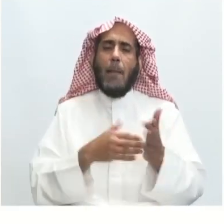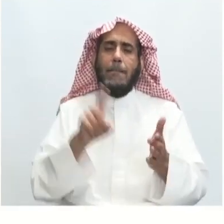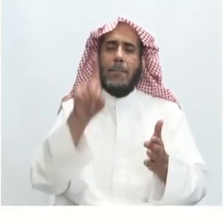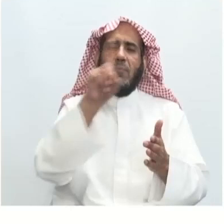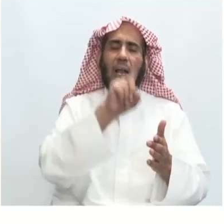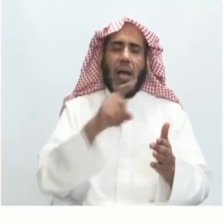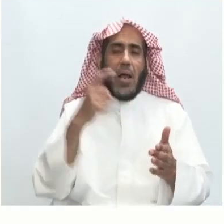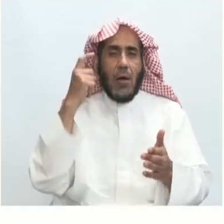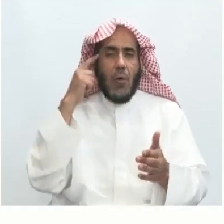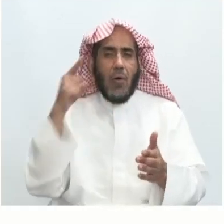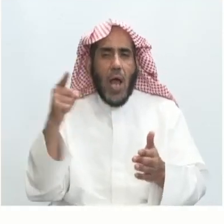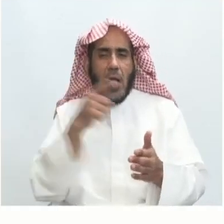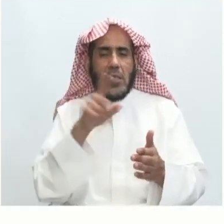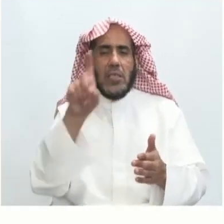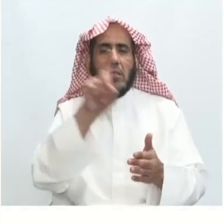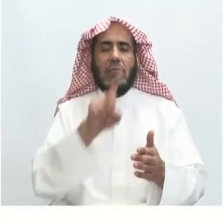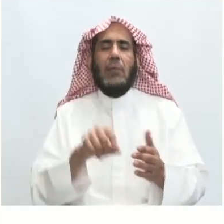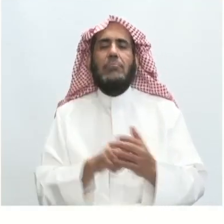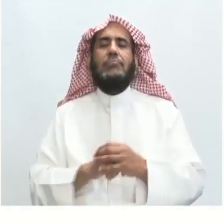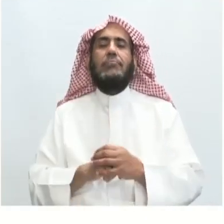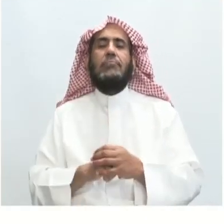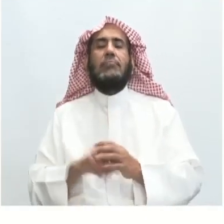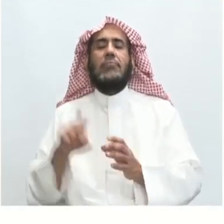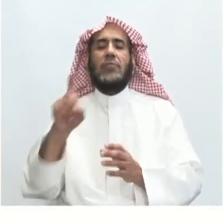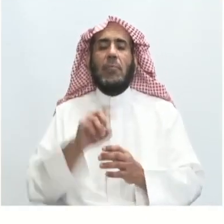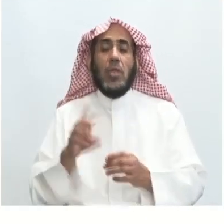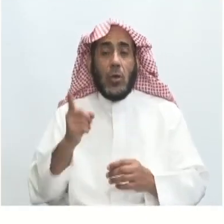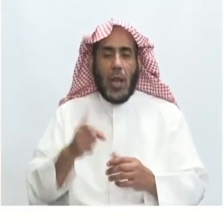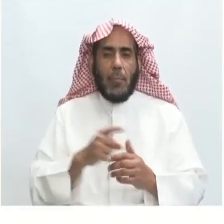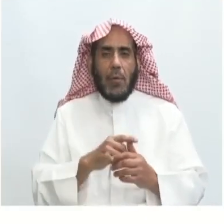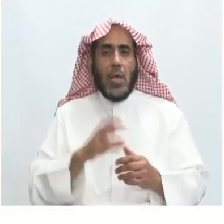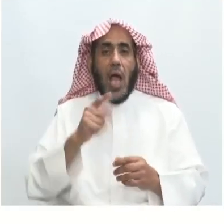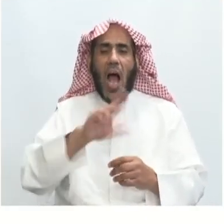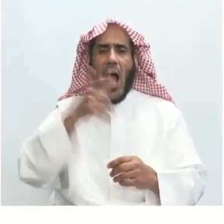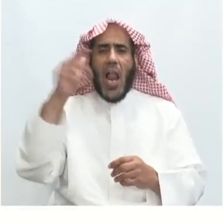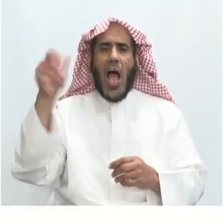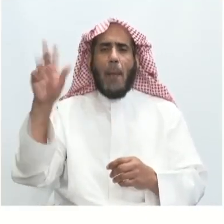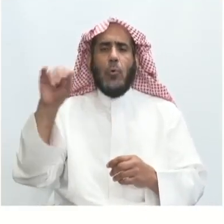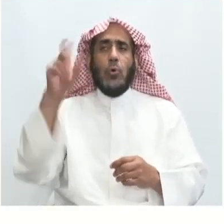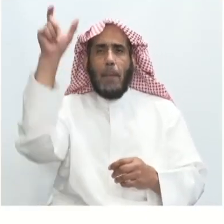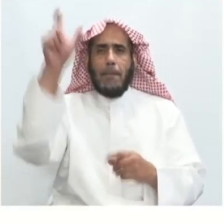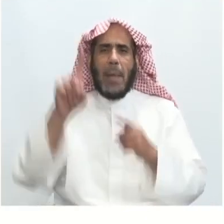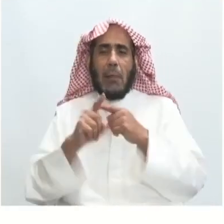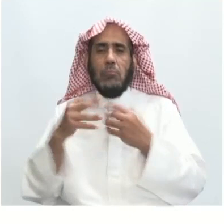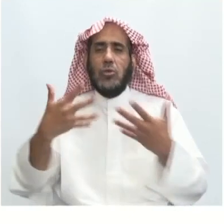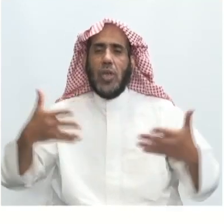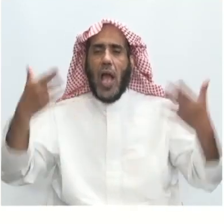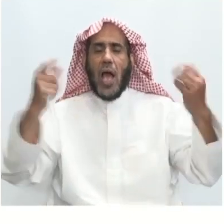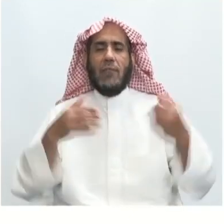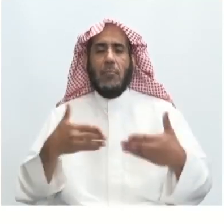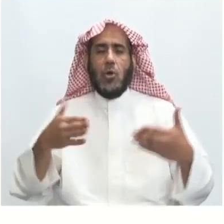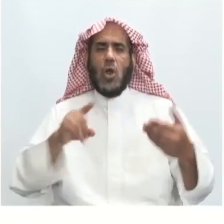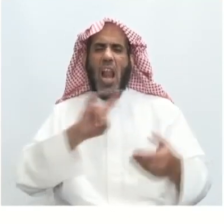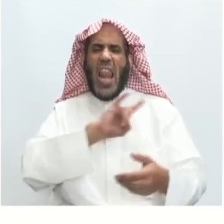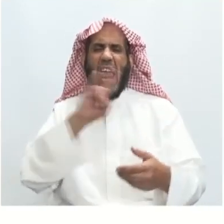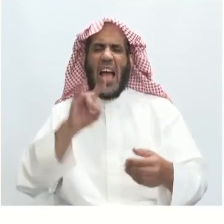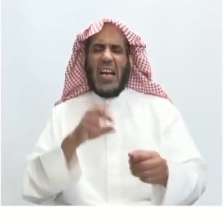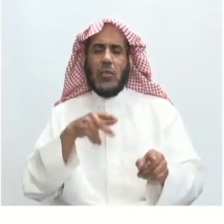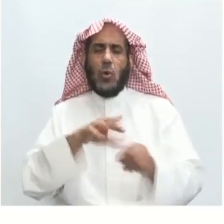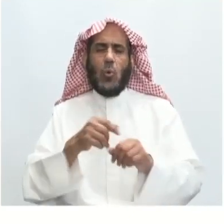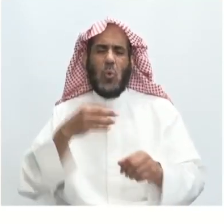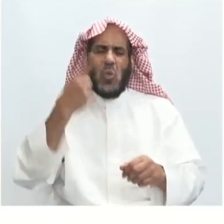بالتاكيد انك فهمت ان صيغته الاستفهام صيغه الاستفهام قال ابو تمام في الابيات الشعيريه لا تنكروا